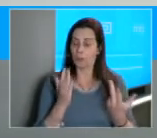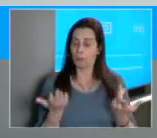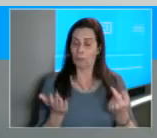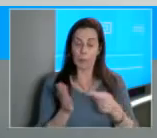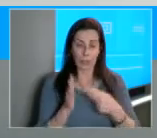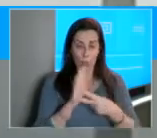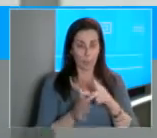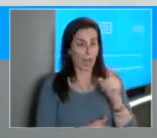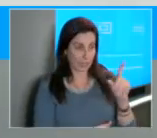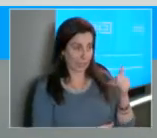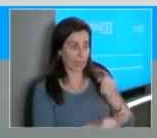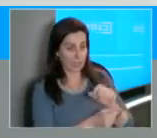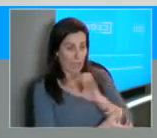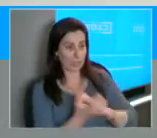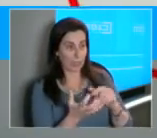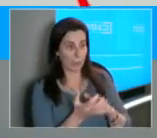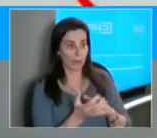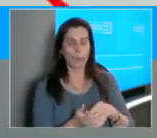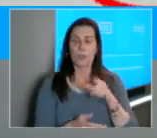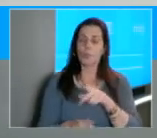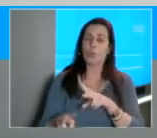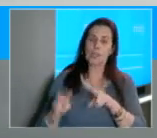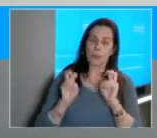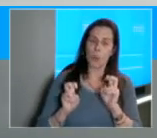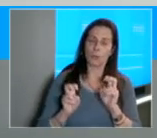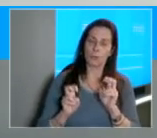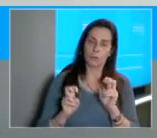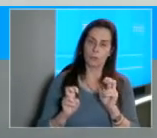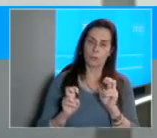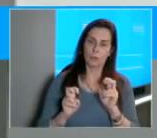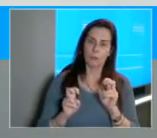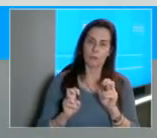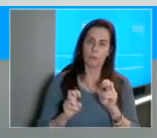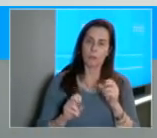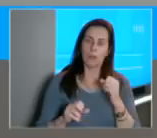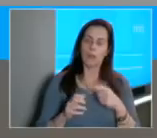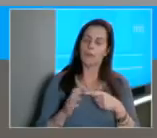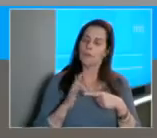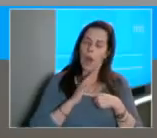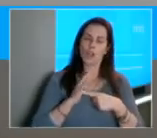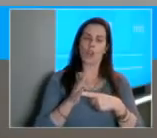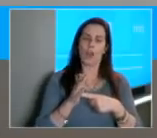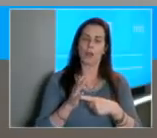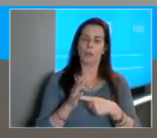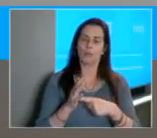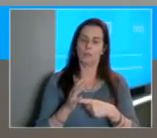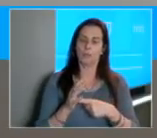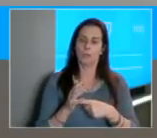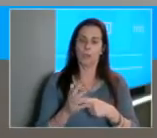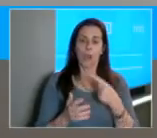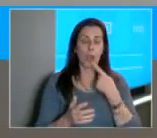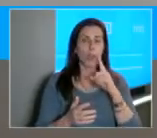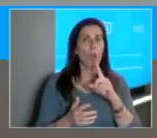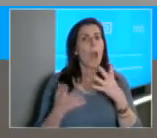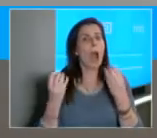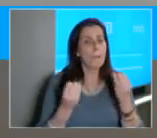של טראמפ, אז זה כן גרם זו למה. הייתה הזדמנות ליצור את ההשראה למספר פיגועים, לא הייתי קורא לזה